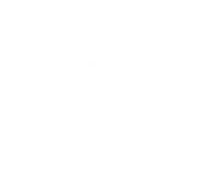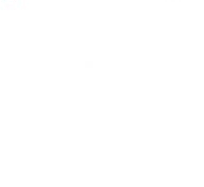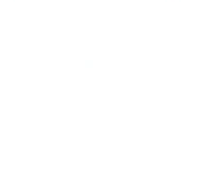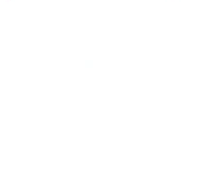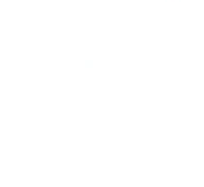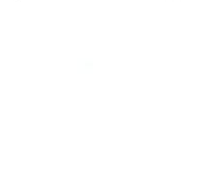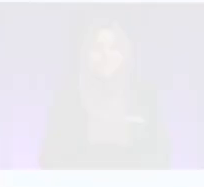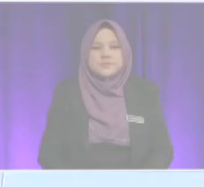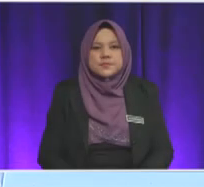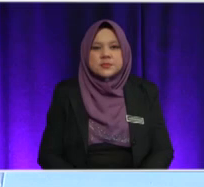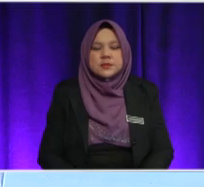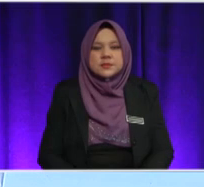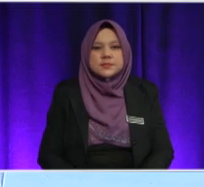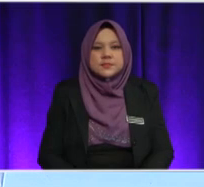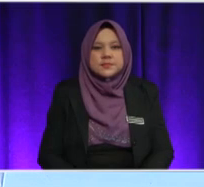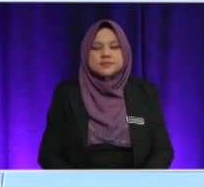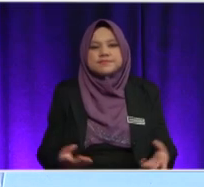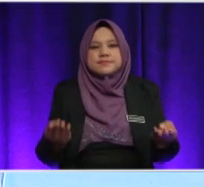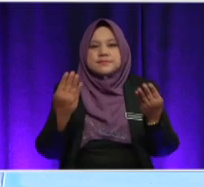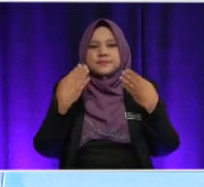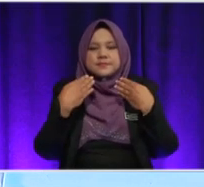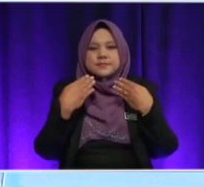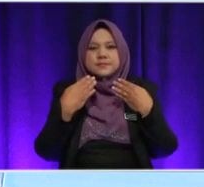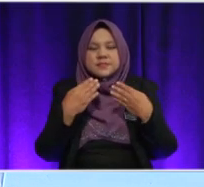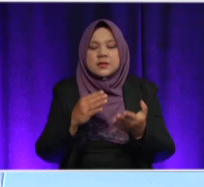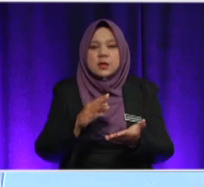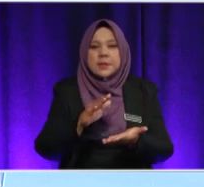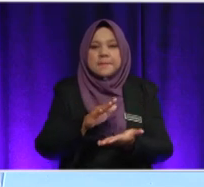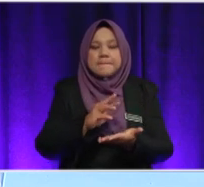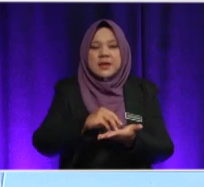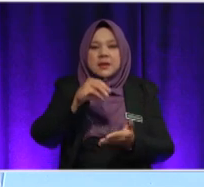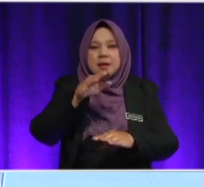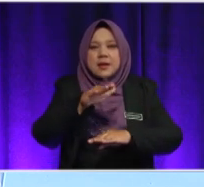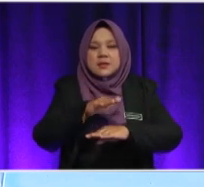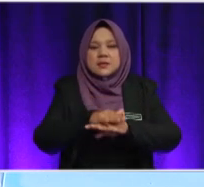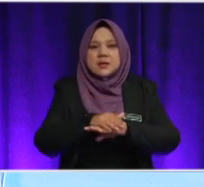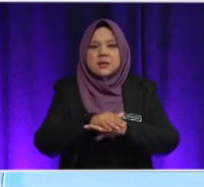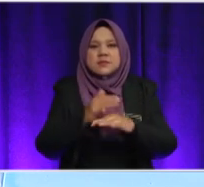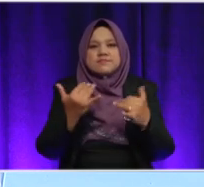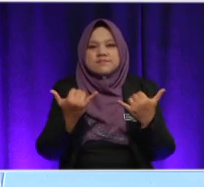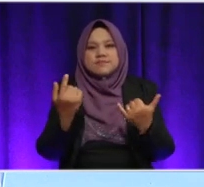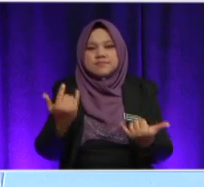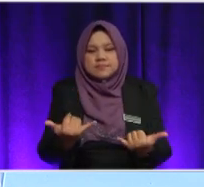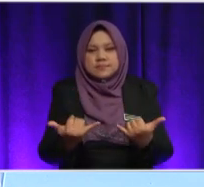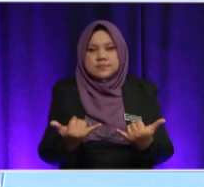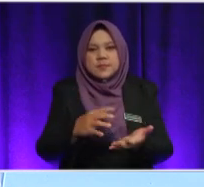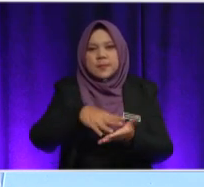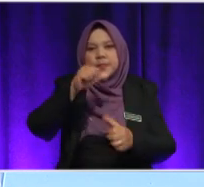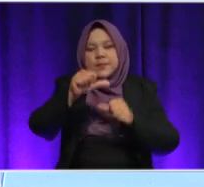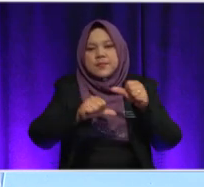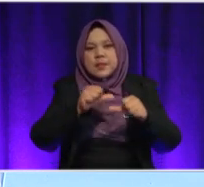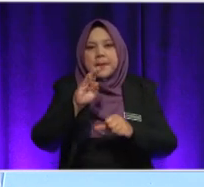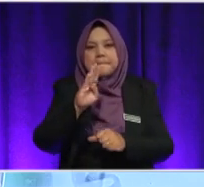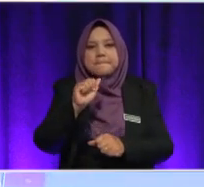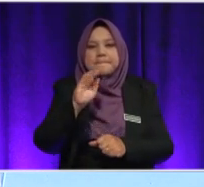PM kembali kita di slot Menengah Atas di dididik Civic PM hari ini kita belajar mata pelajaran sains dalam